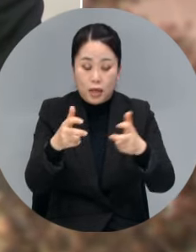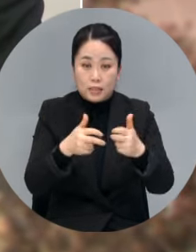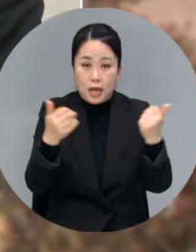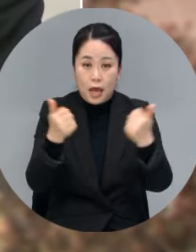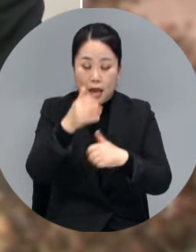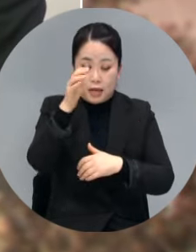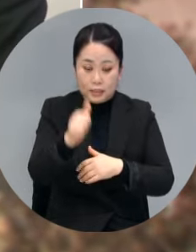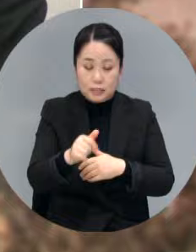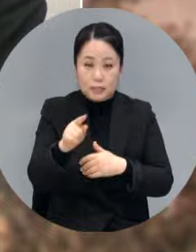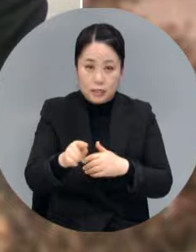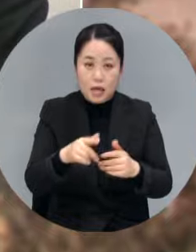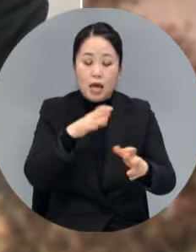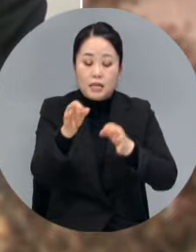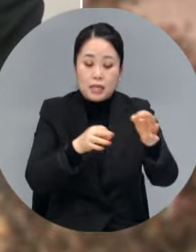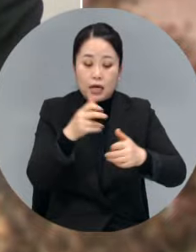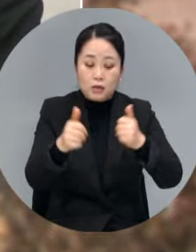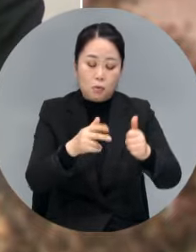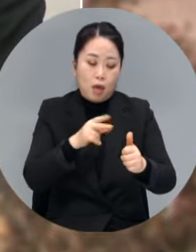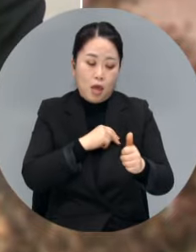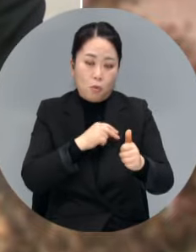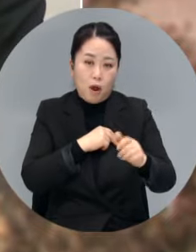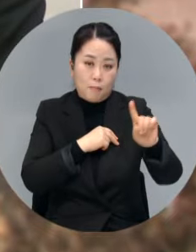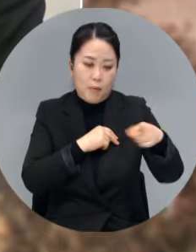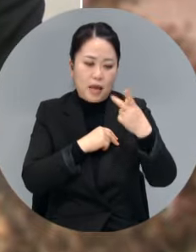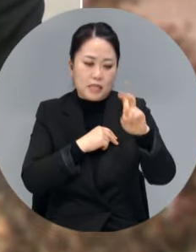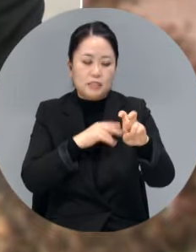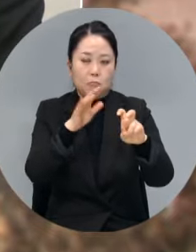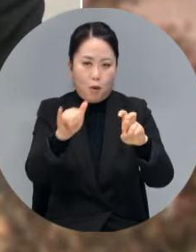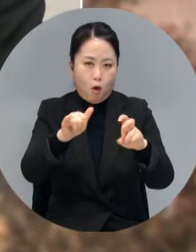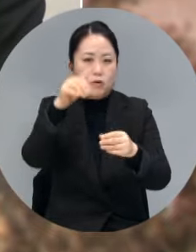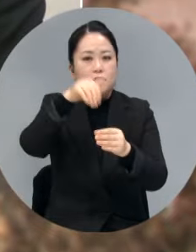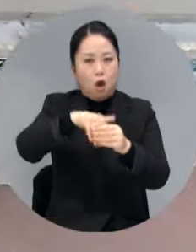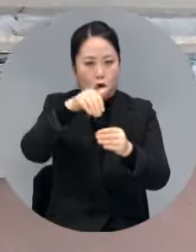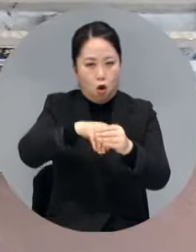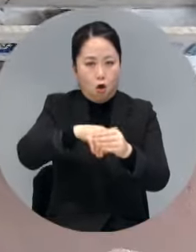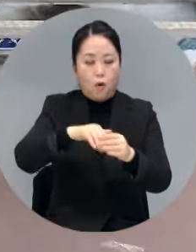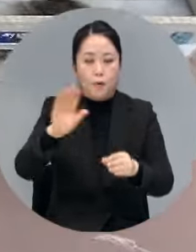가진 부산 상위의원 120명의 선거로 치러질 전망입니다.